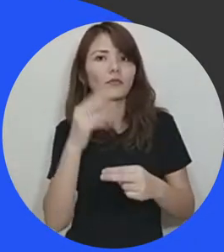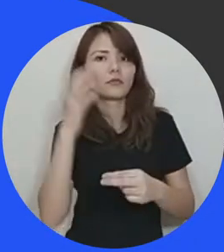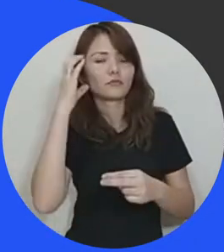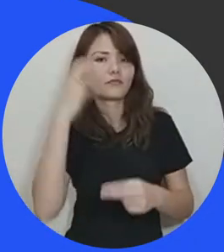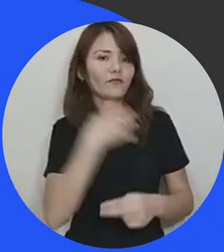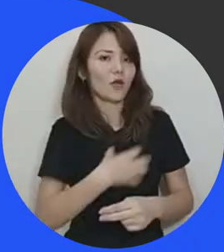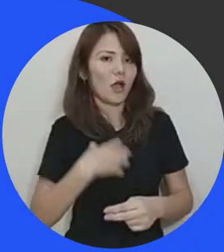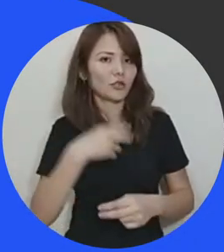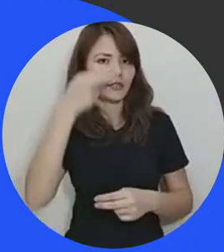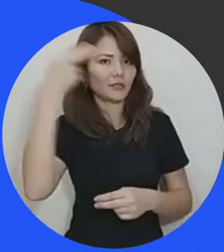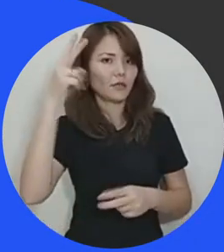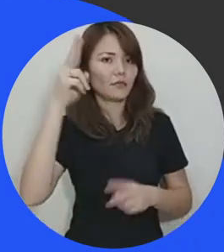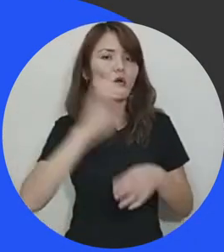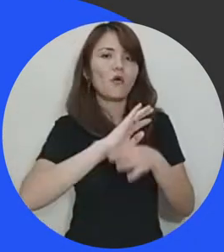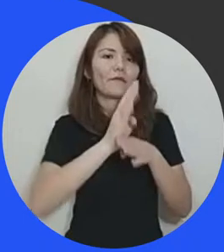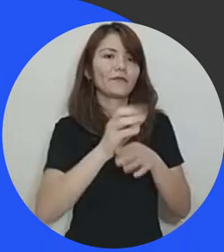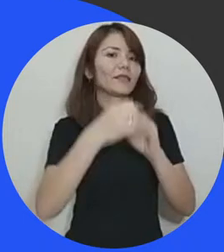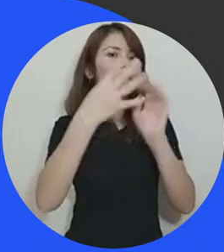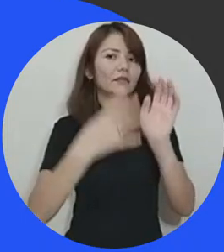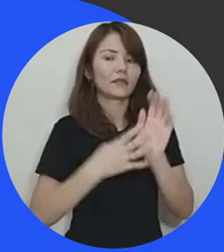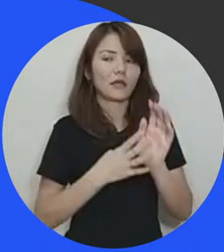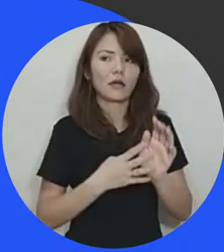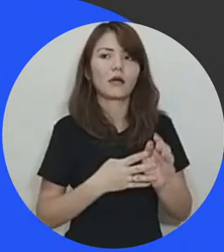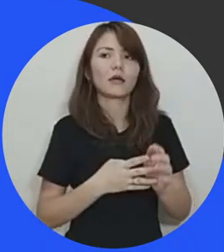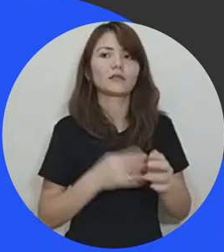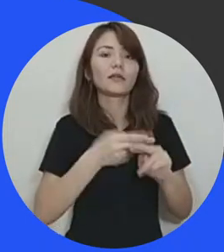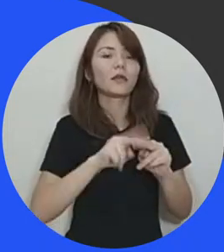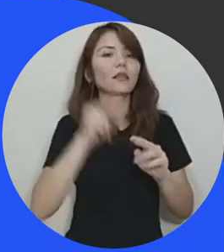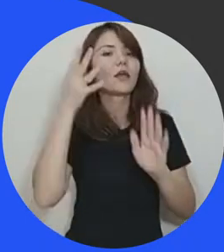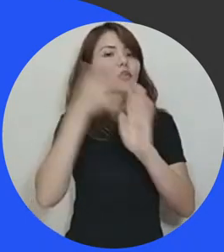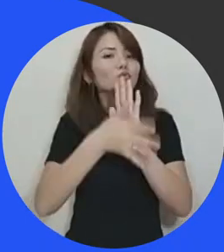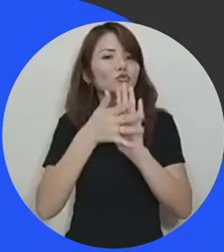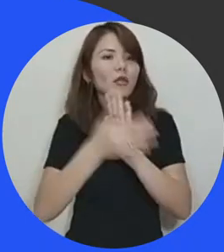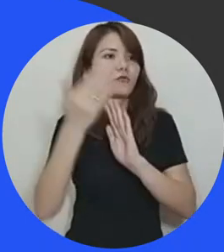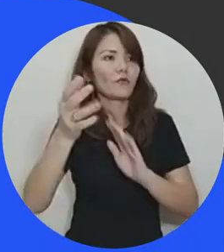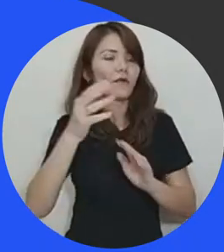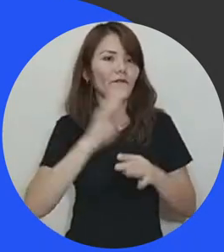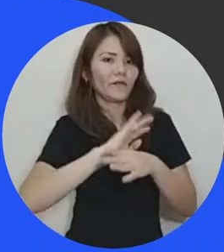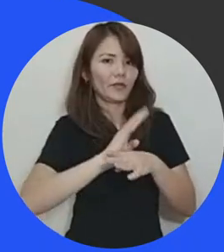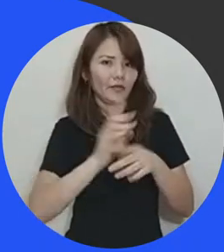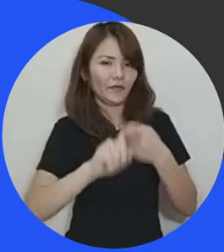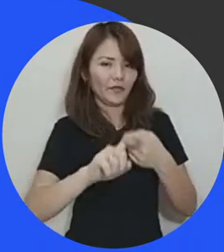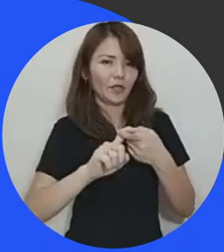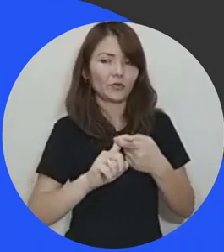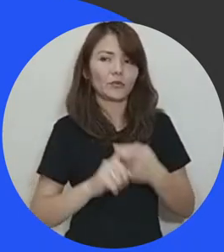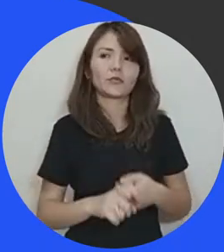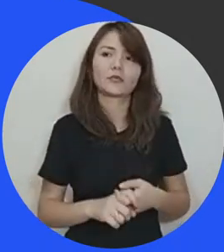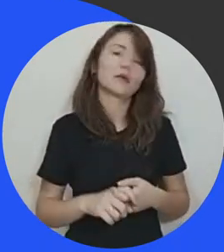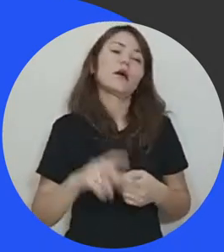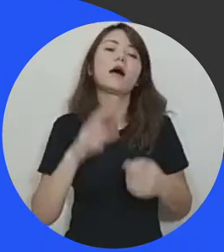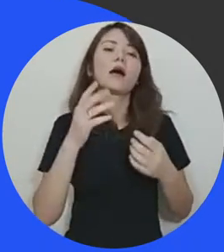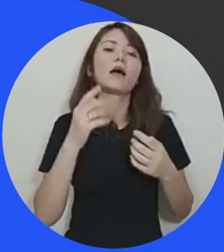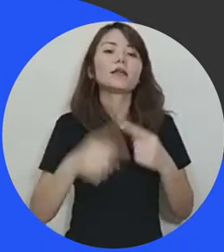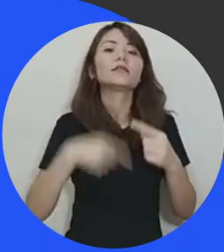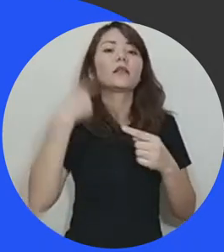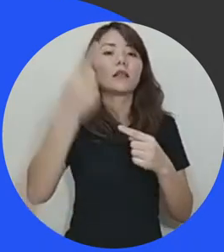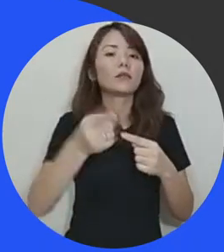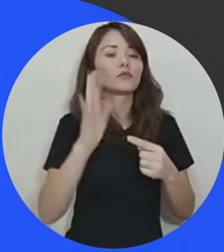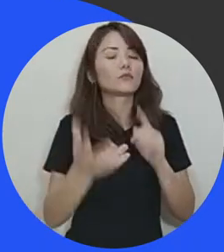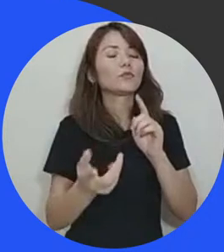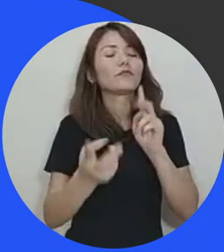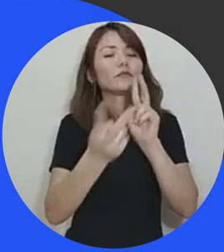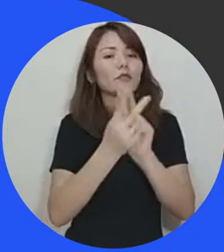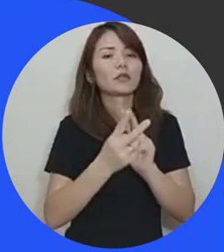про COVID-19 и про изучение этого вируса. Ну, а следующая наша встреча, которая сегодня